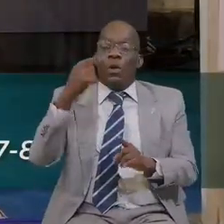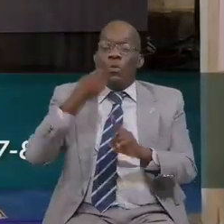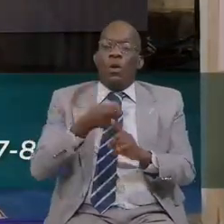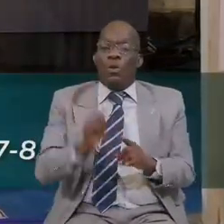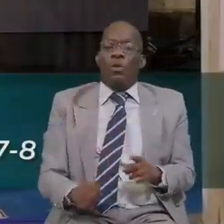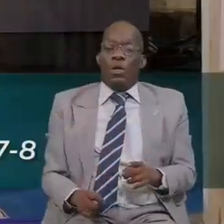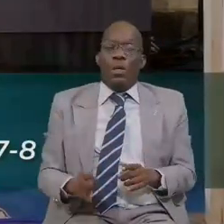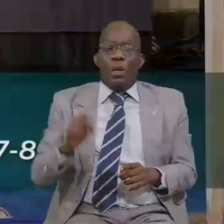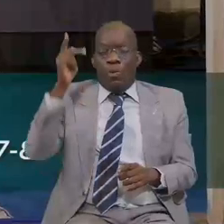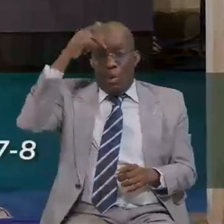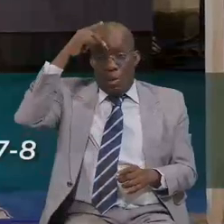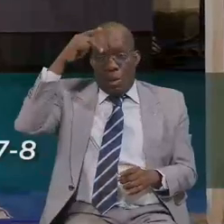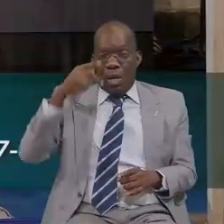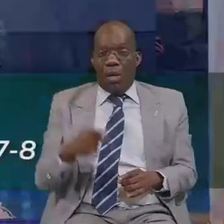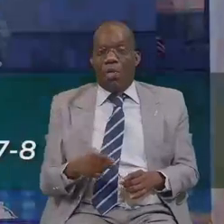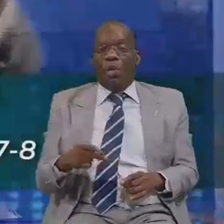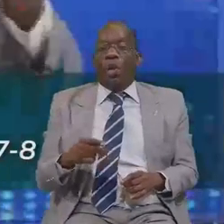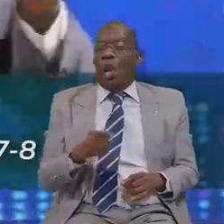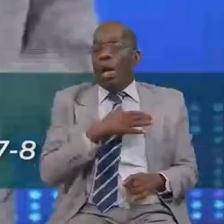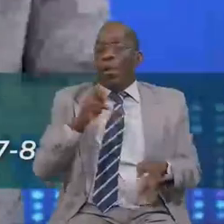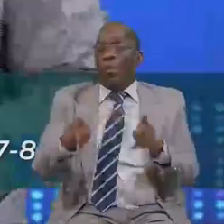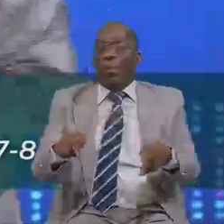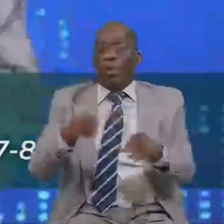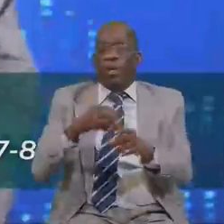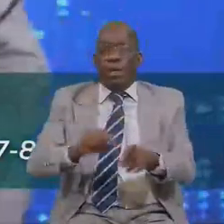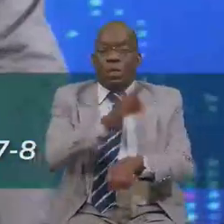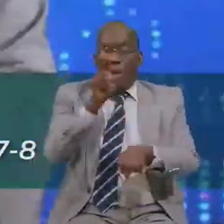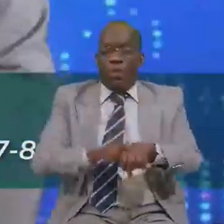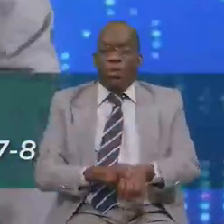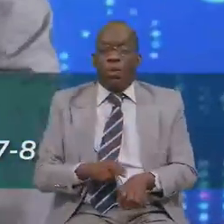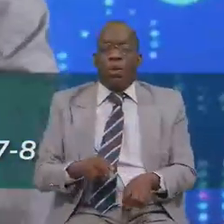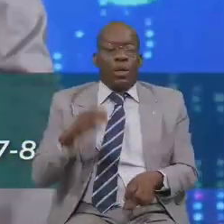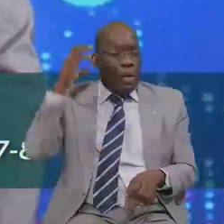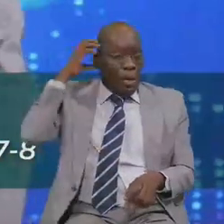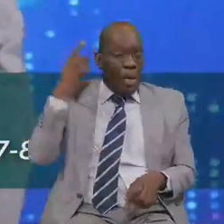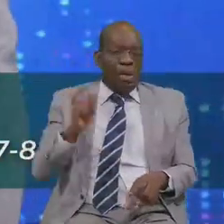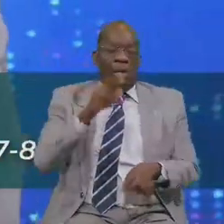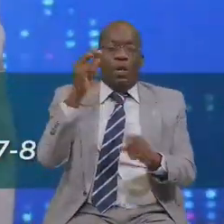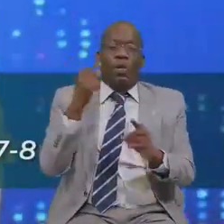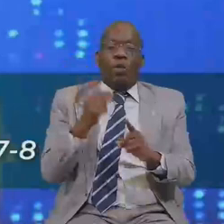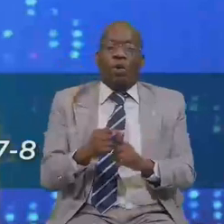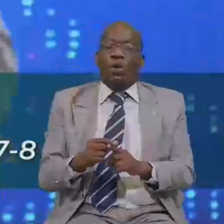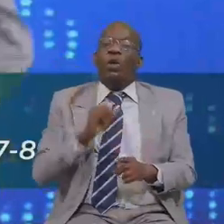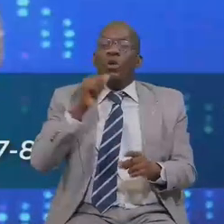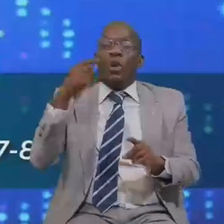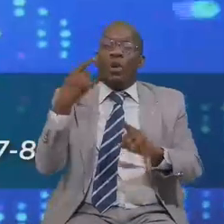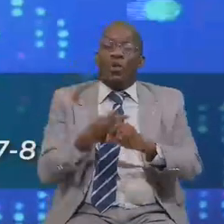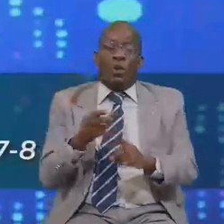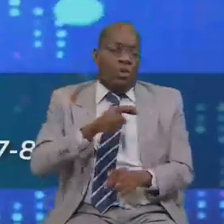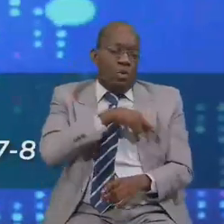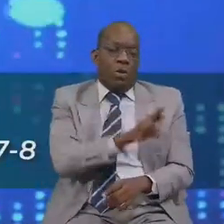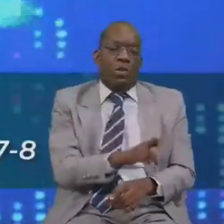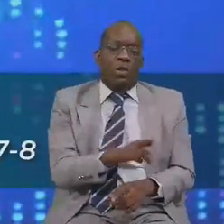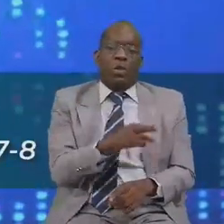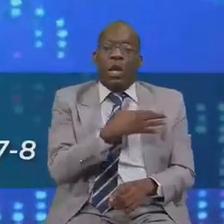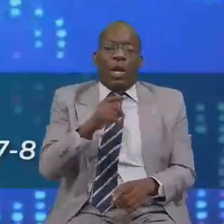pas du monde politique, tu écouteras la parole, pas d'autres personnes, des gens